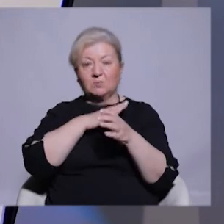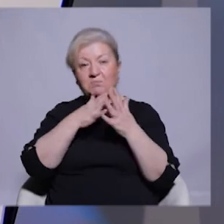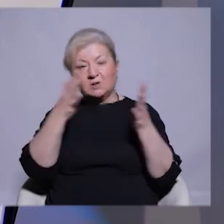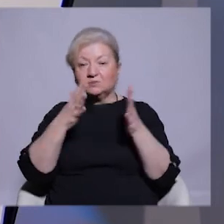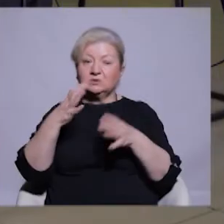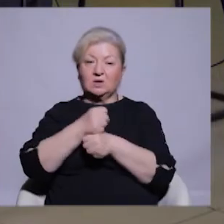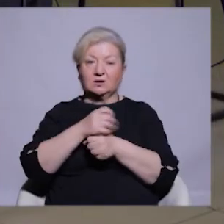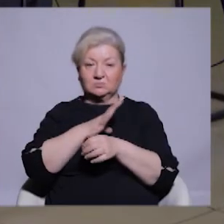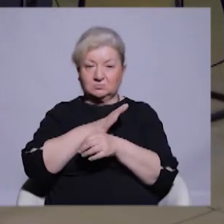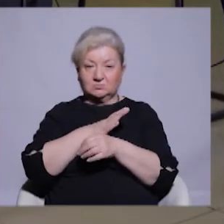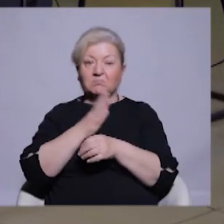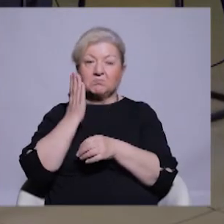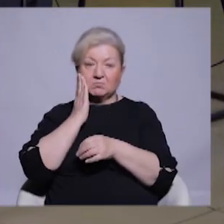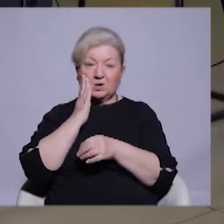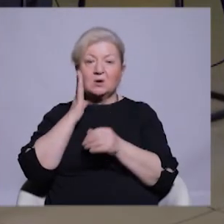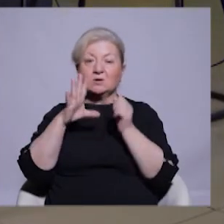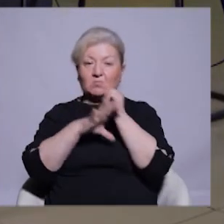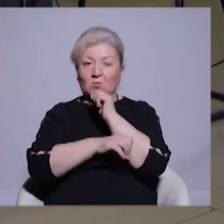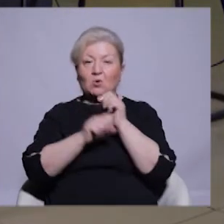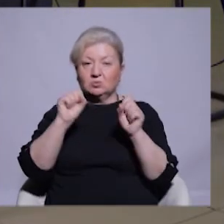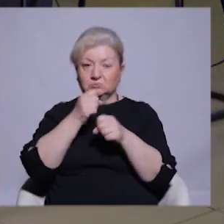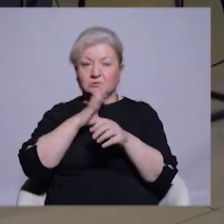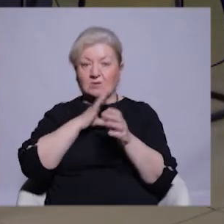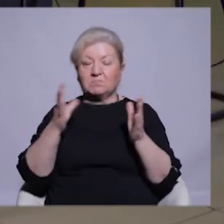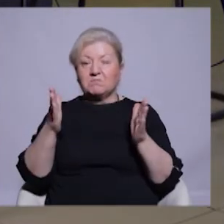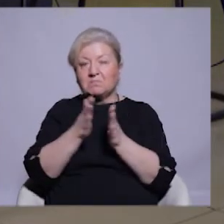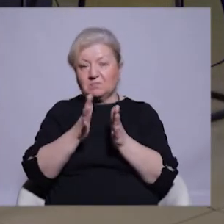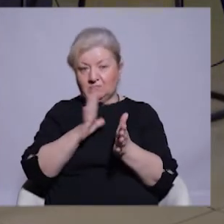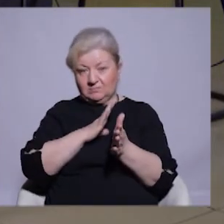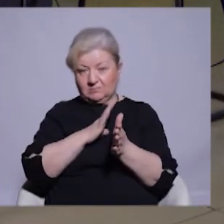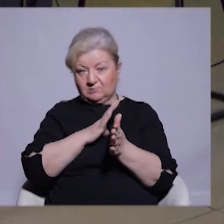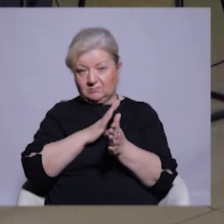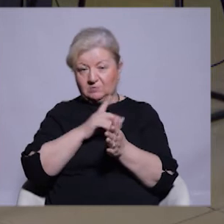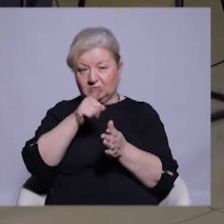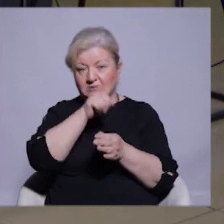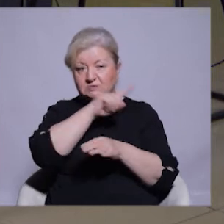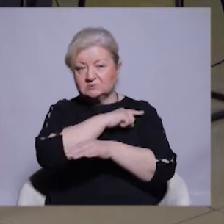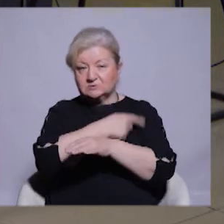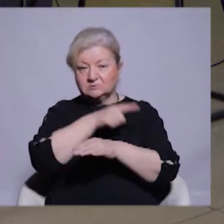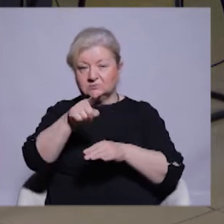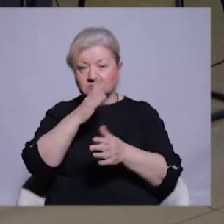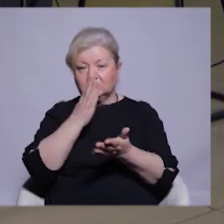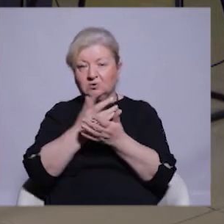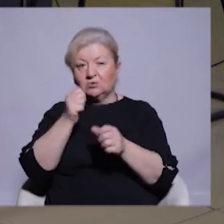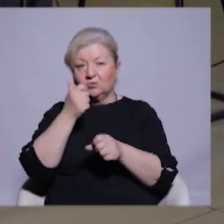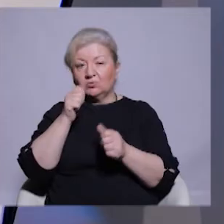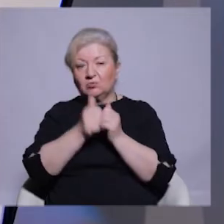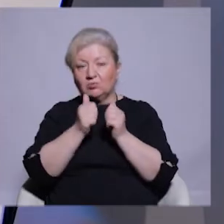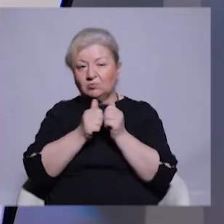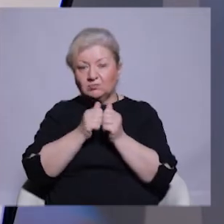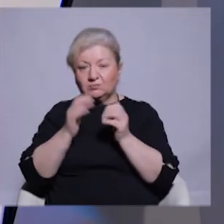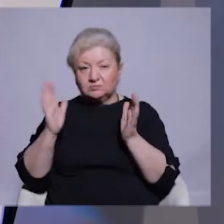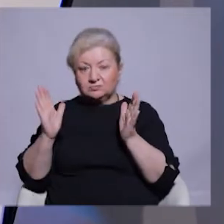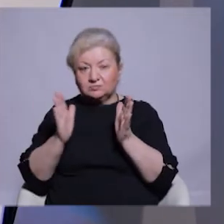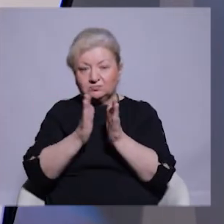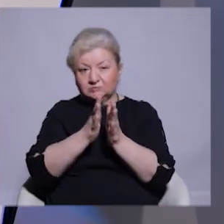ნაკლები? მართალია, საბოლოო სიჩქარე ნაკლები იქნება, რამე თუ ეს ძალები ცხადია, რომ ყოველთვის ანელებს, ხო?